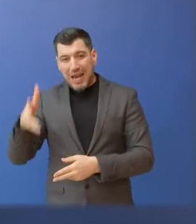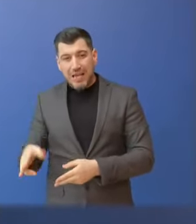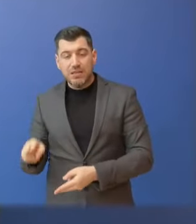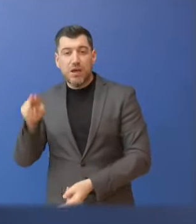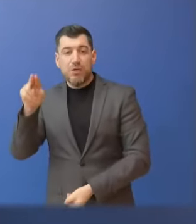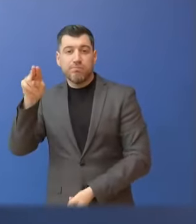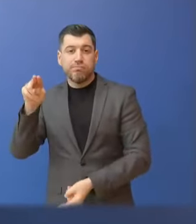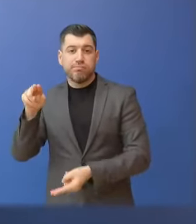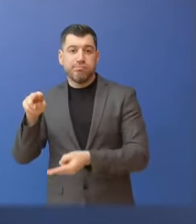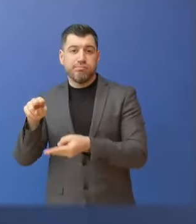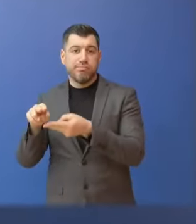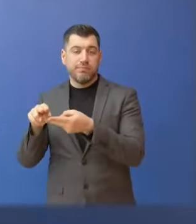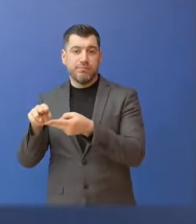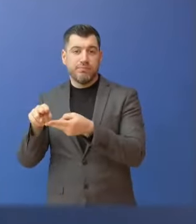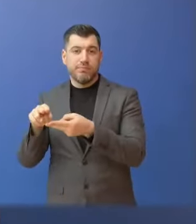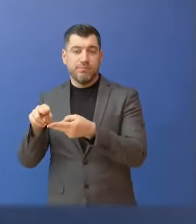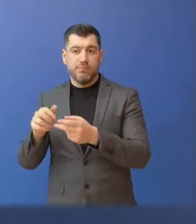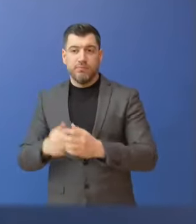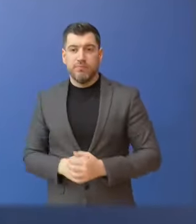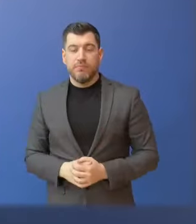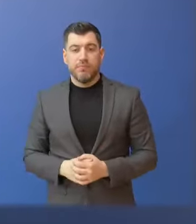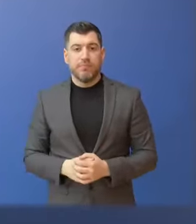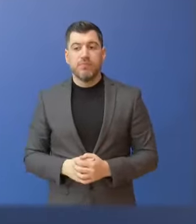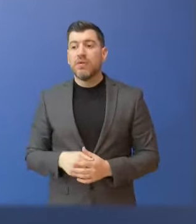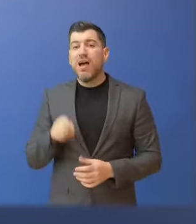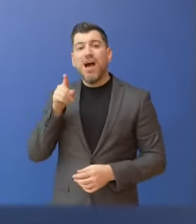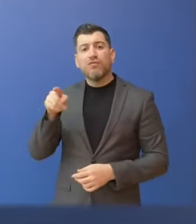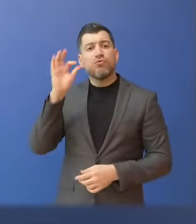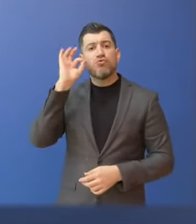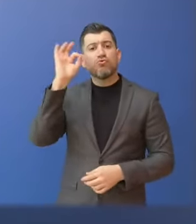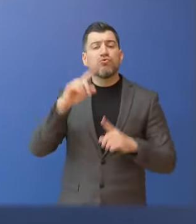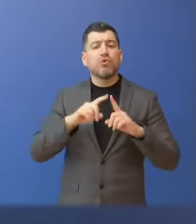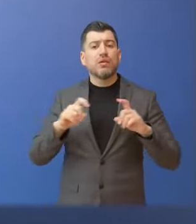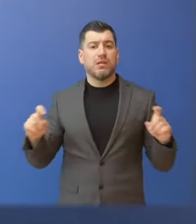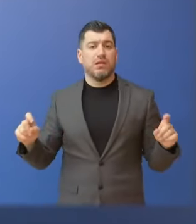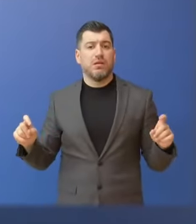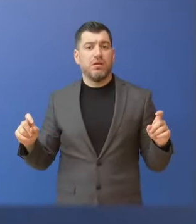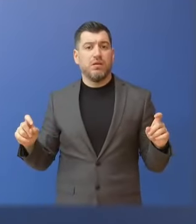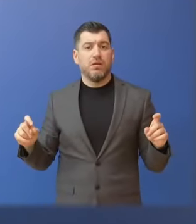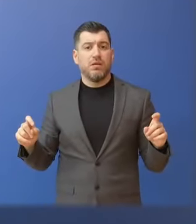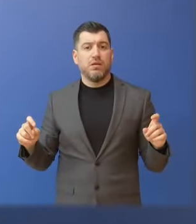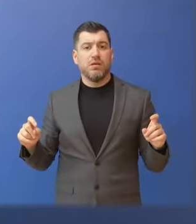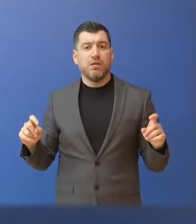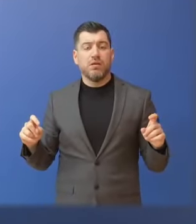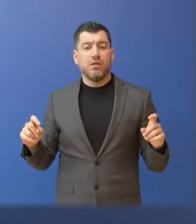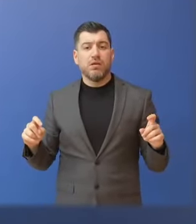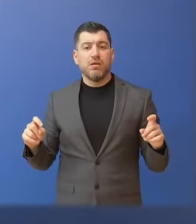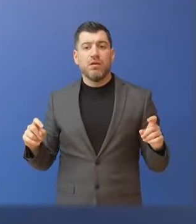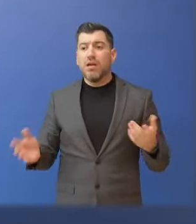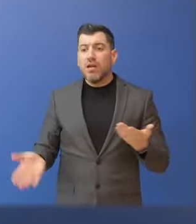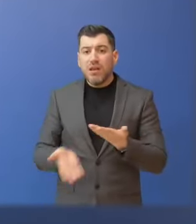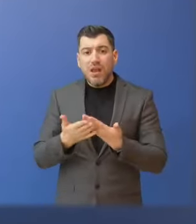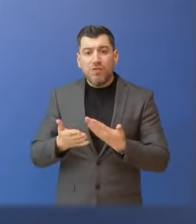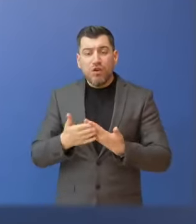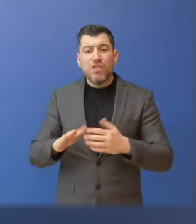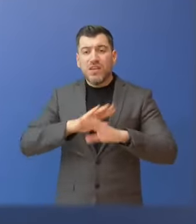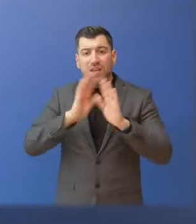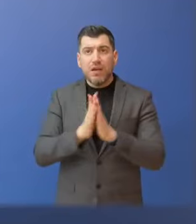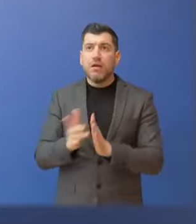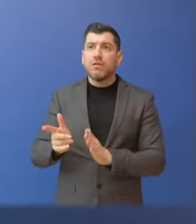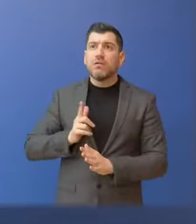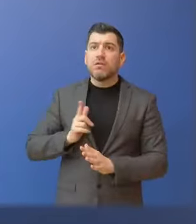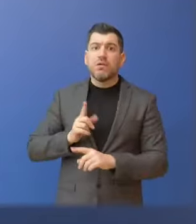έχει να κάνει έχει ως ε ως γνώμονα και κάτι το οποίο είναι μια μια πραγματικότητα έχουμε αυξήσει το προσωπικό στα δημόσια